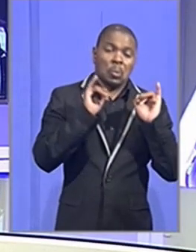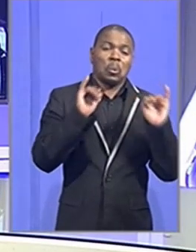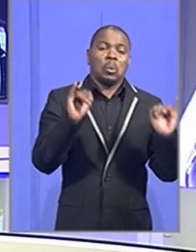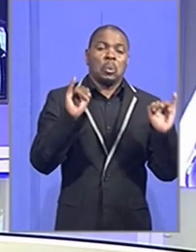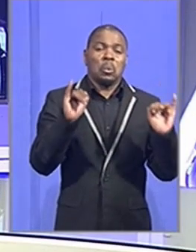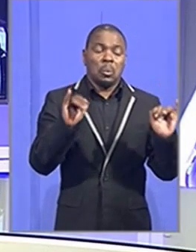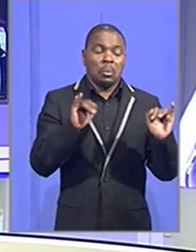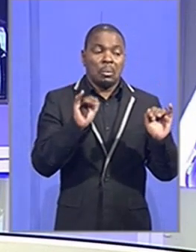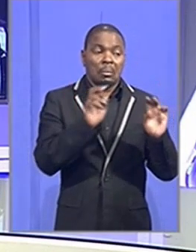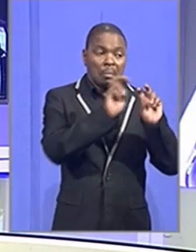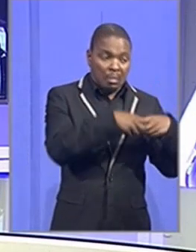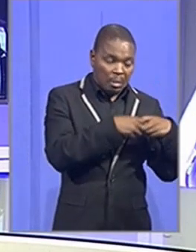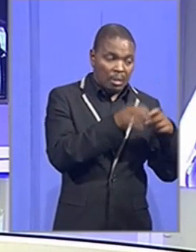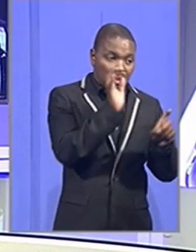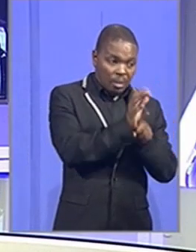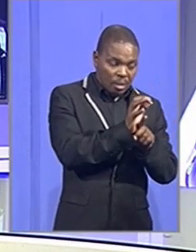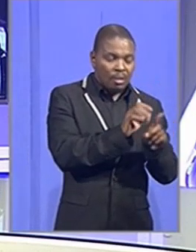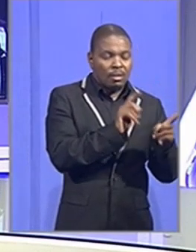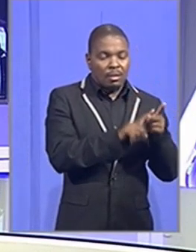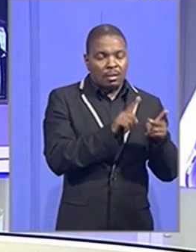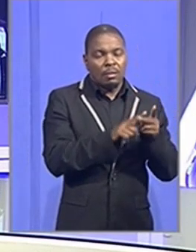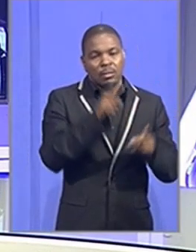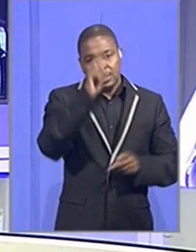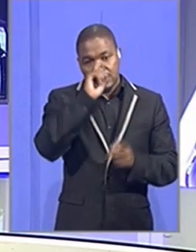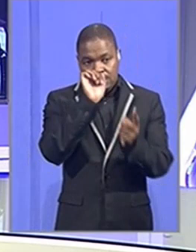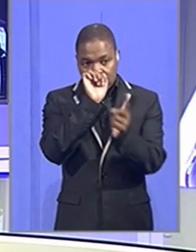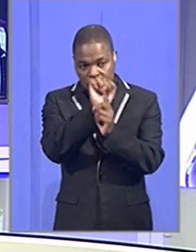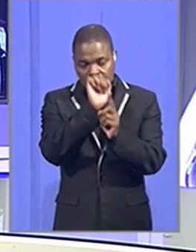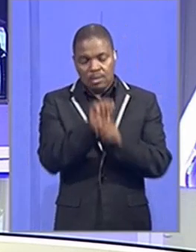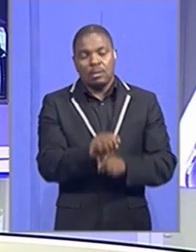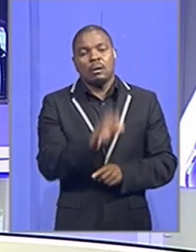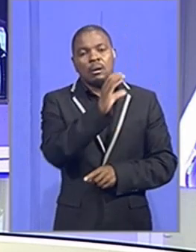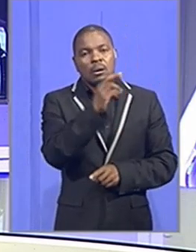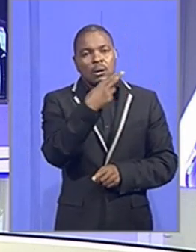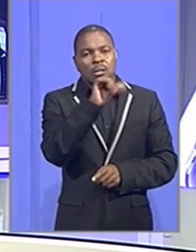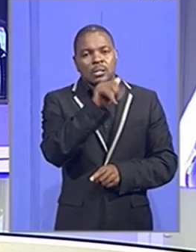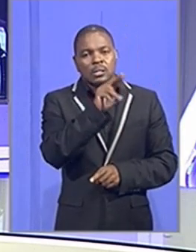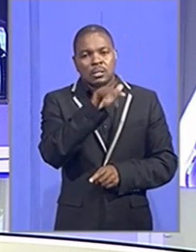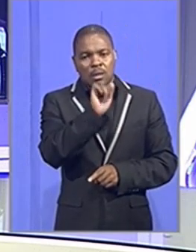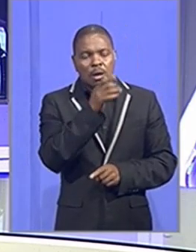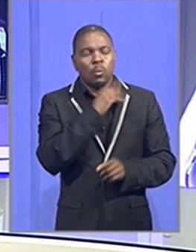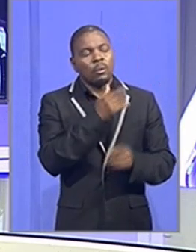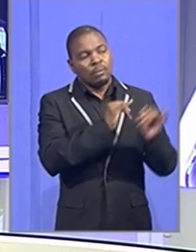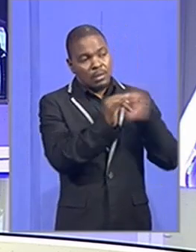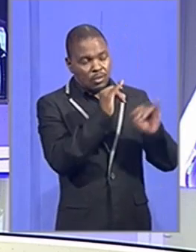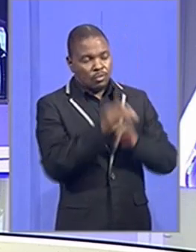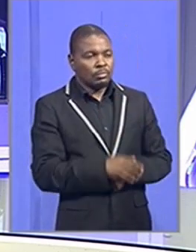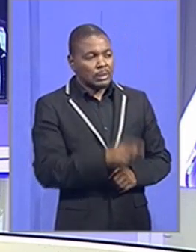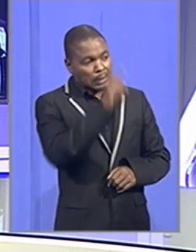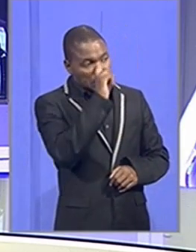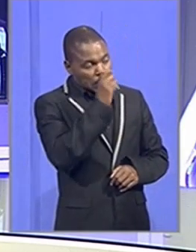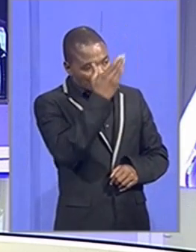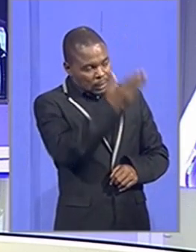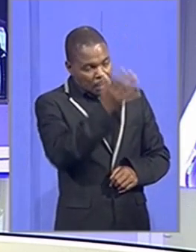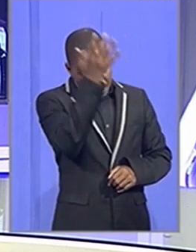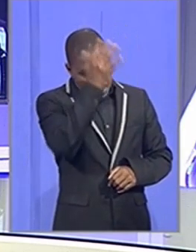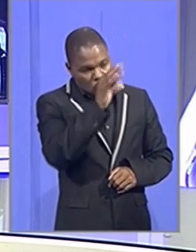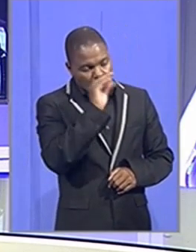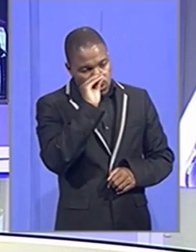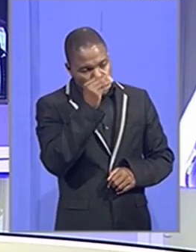Khomotso Mokwane ka botlalo re boledišana le sesi wa gagwe Christina. Kgatsedi Christina re a le amogela ditabeng tša Sepedi bošegong bjo